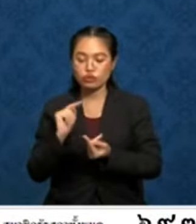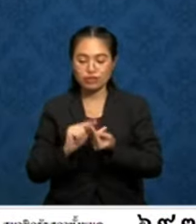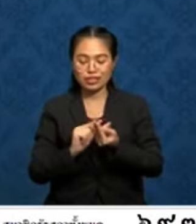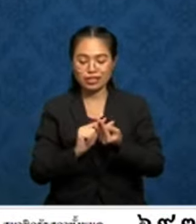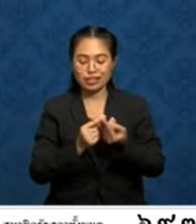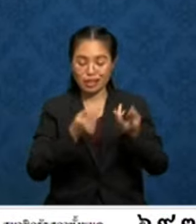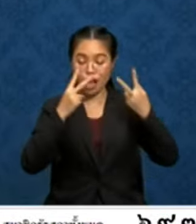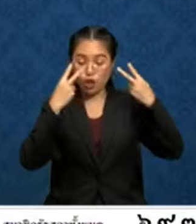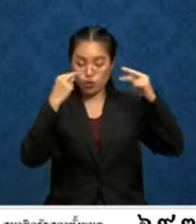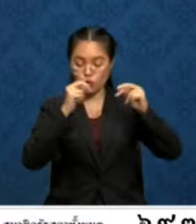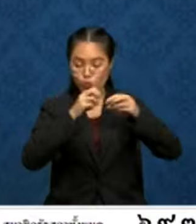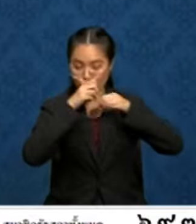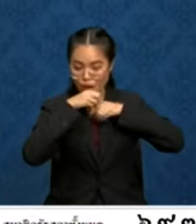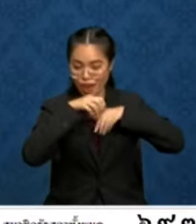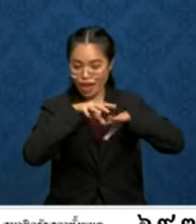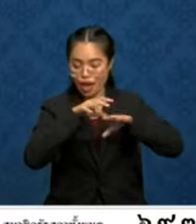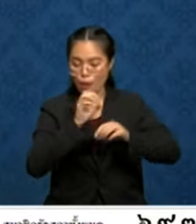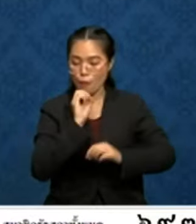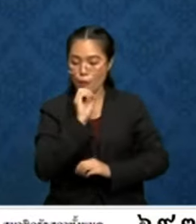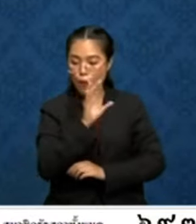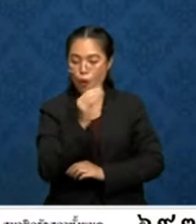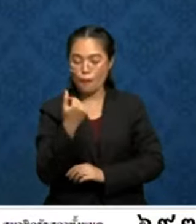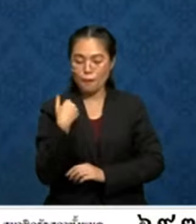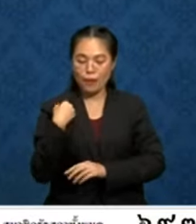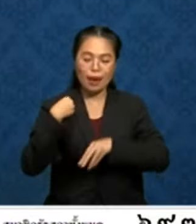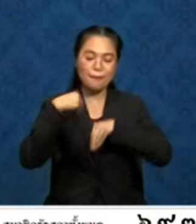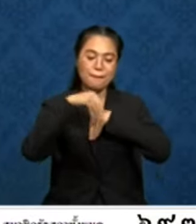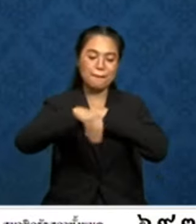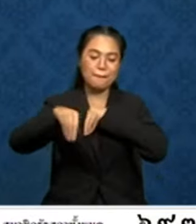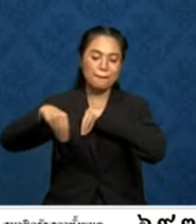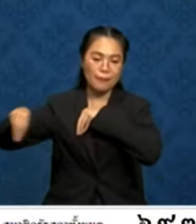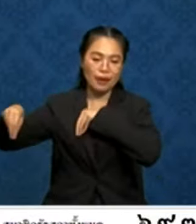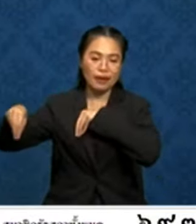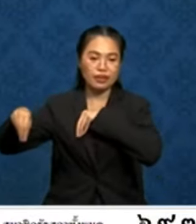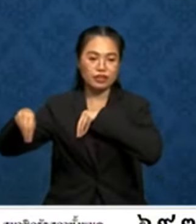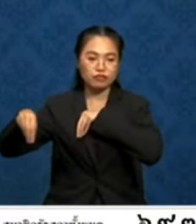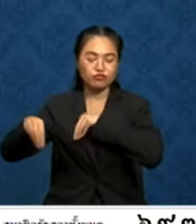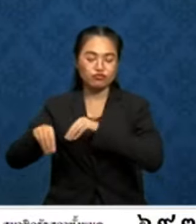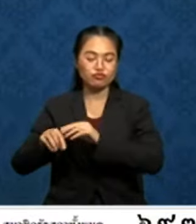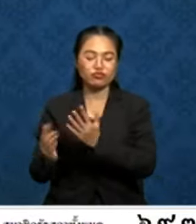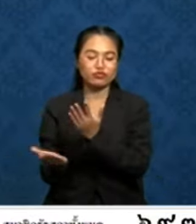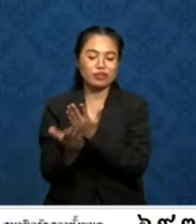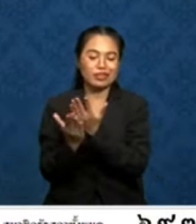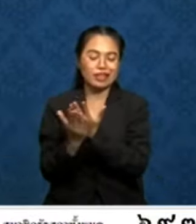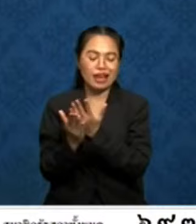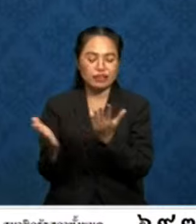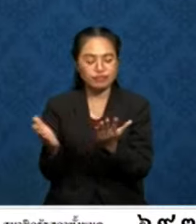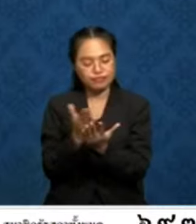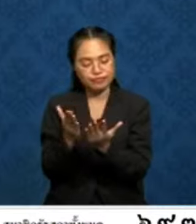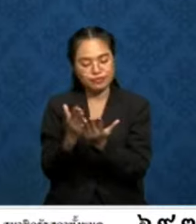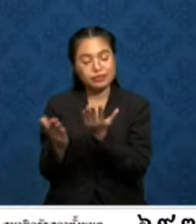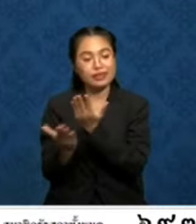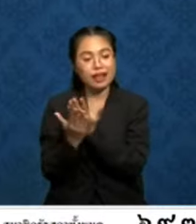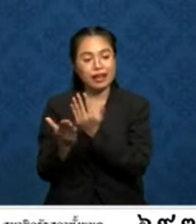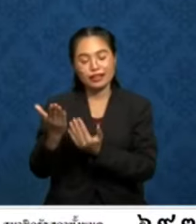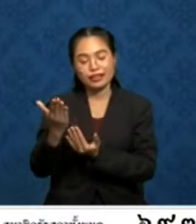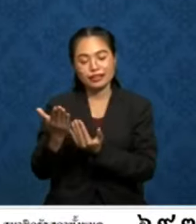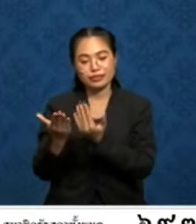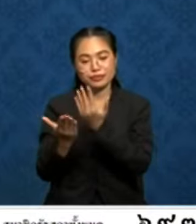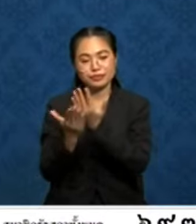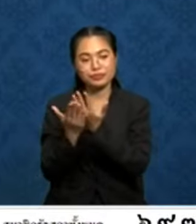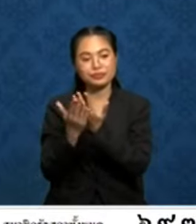ได้บอกว่ามีการกระจอำนาจซึ่งอยู่ในช่วงท้ายๆของคำแถลงนโยบาย